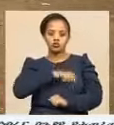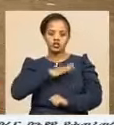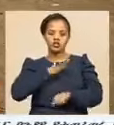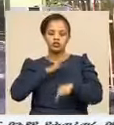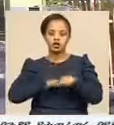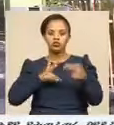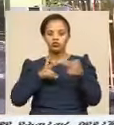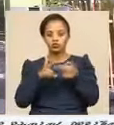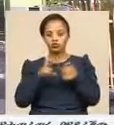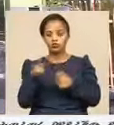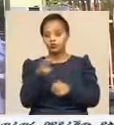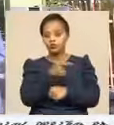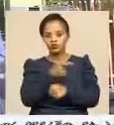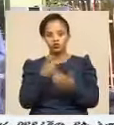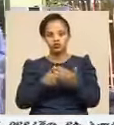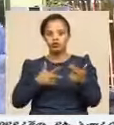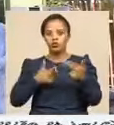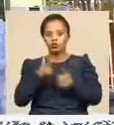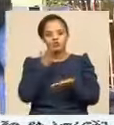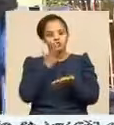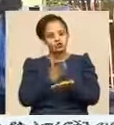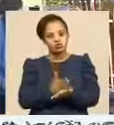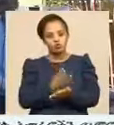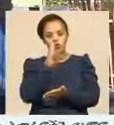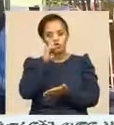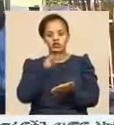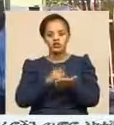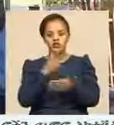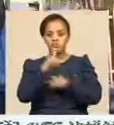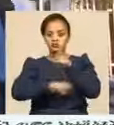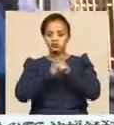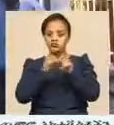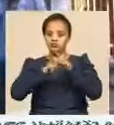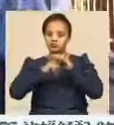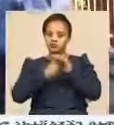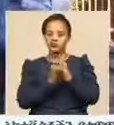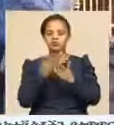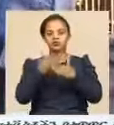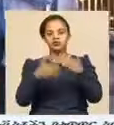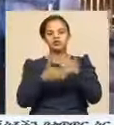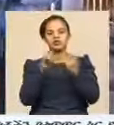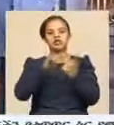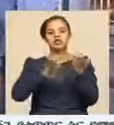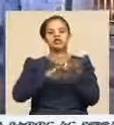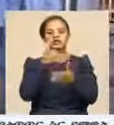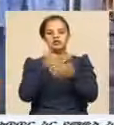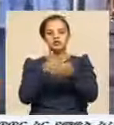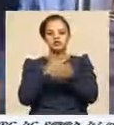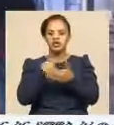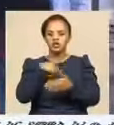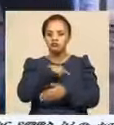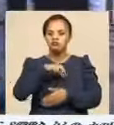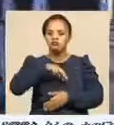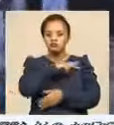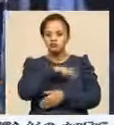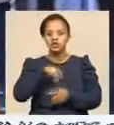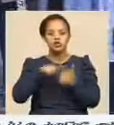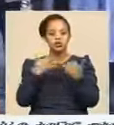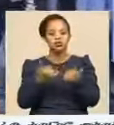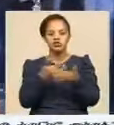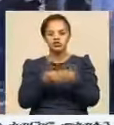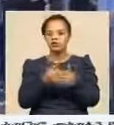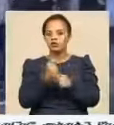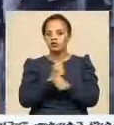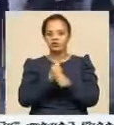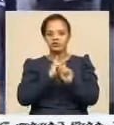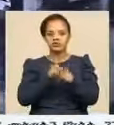ላይ የተቆረጠ በመሆኑ ይህ ተቆራጭ እንዲቆም ከ2012 ዓ.ም ጀምሮ በየደረጃው እስከ ክልል ድረስ ብንመላለስም እስካሁን ድረስ